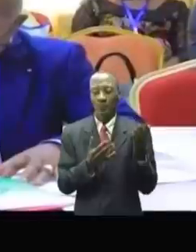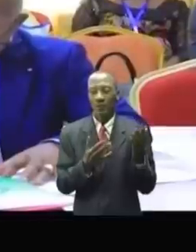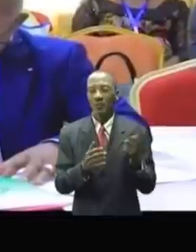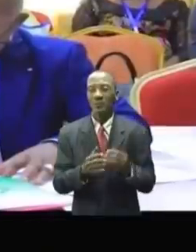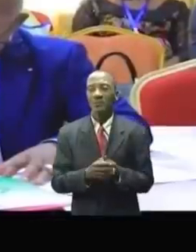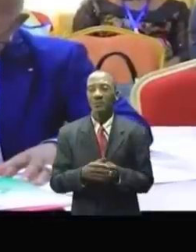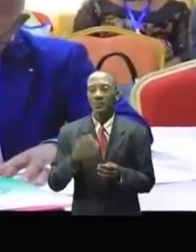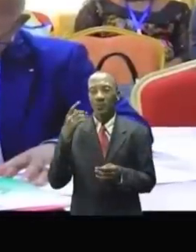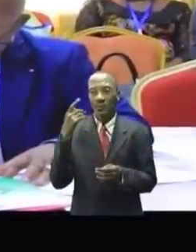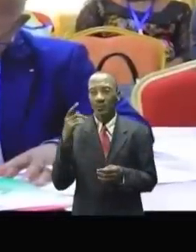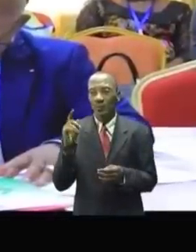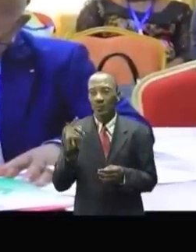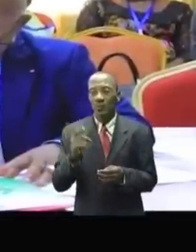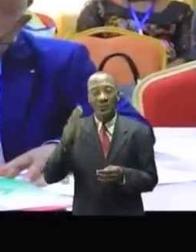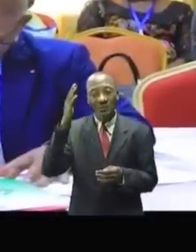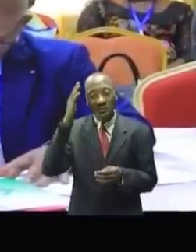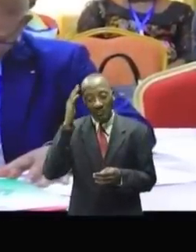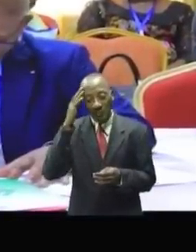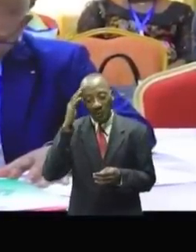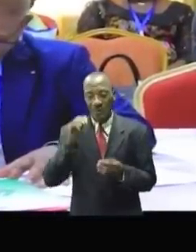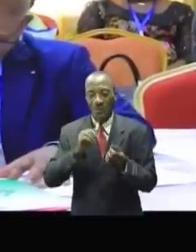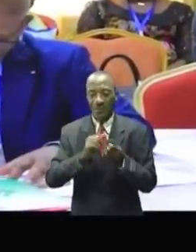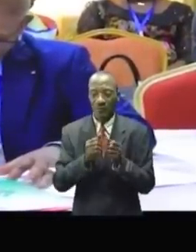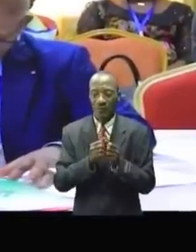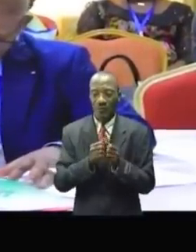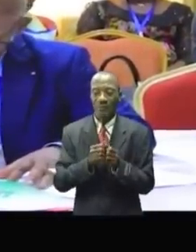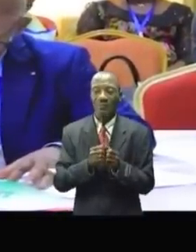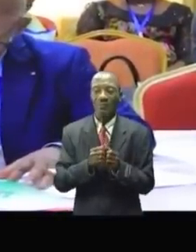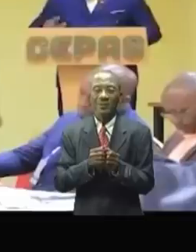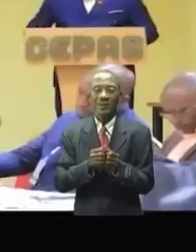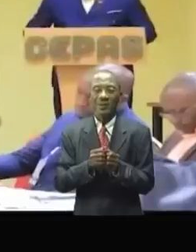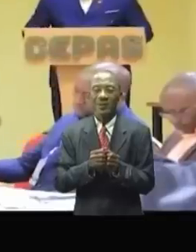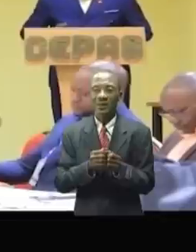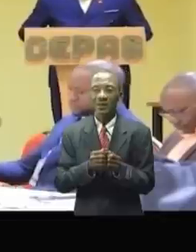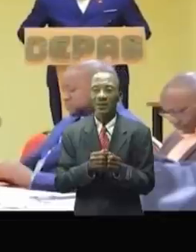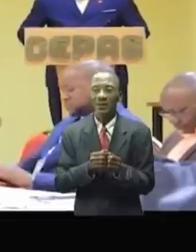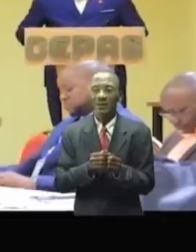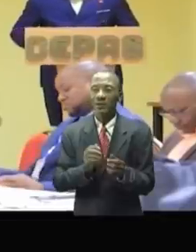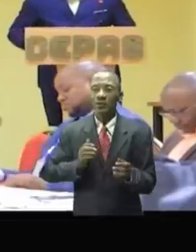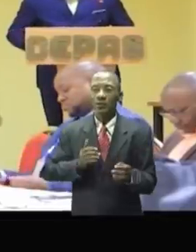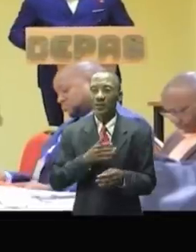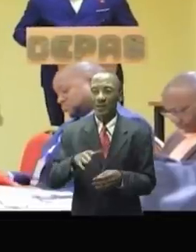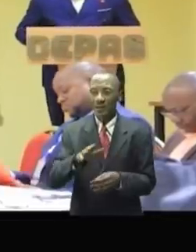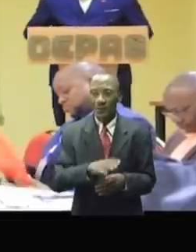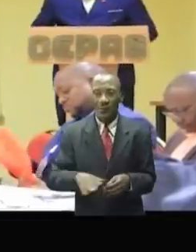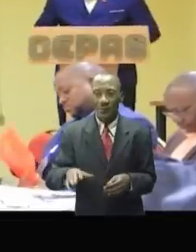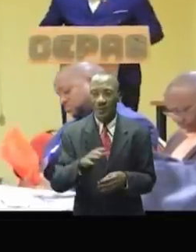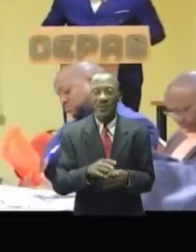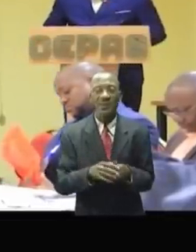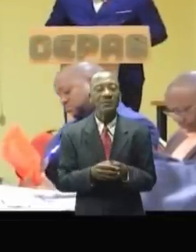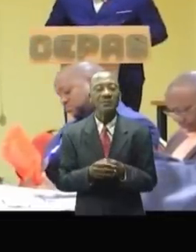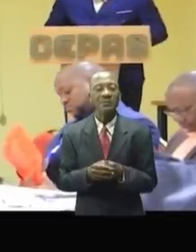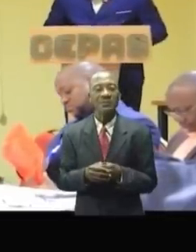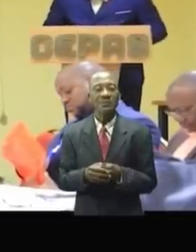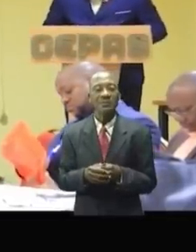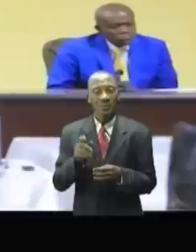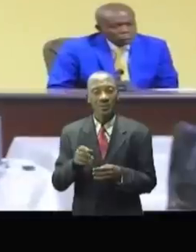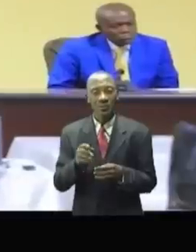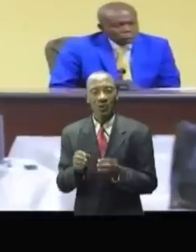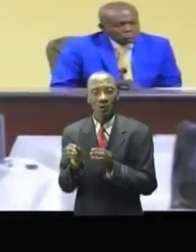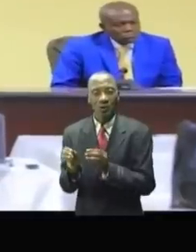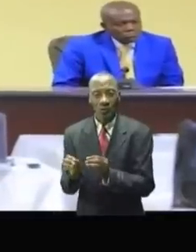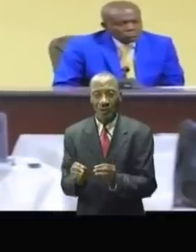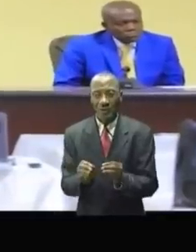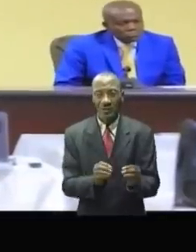juin, plusieurs exposés ont été faits, entre autres la présentation des résultats d'analyse des polluants organiques persistants dans les